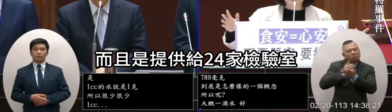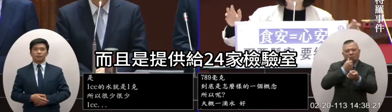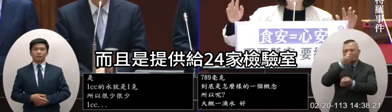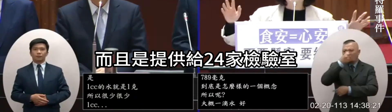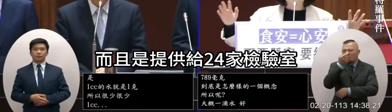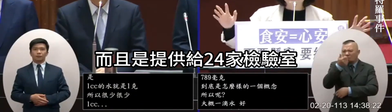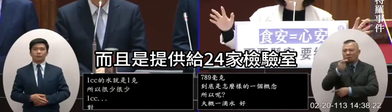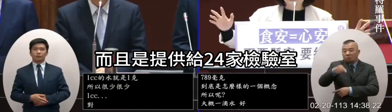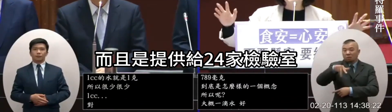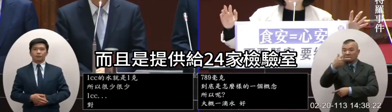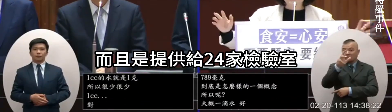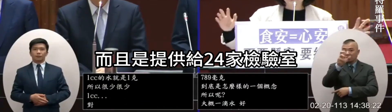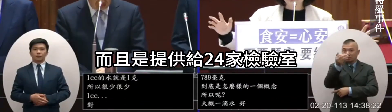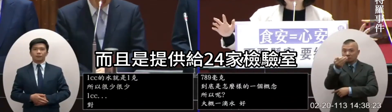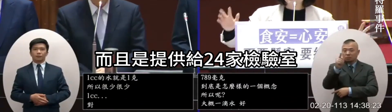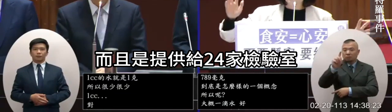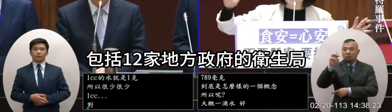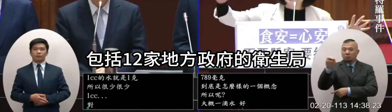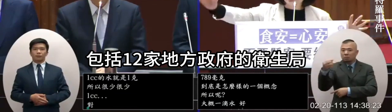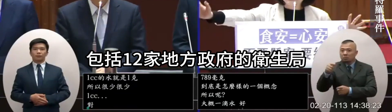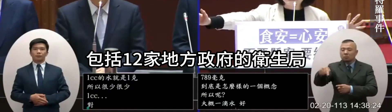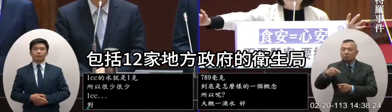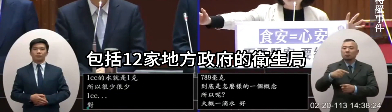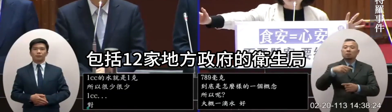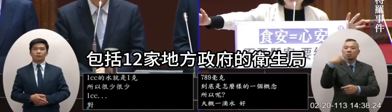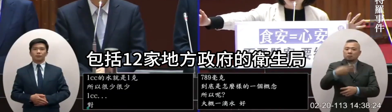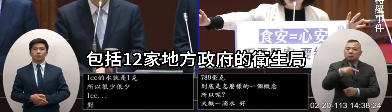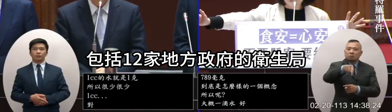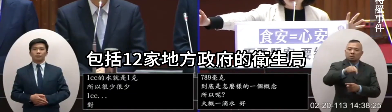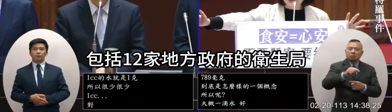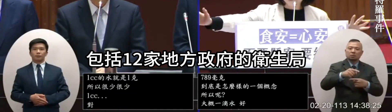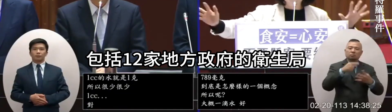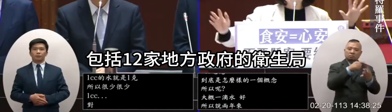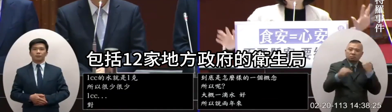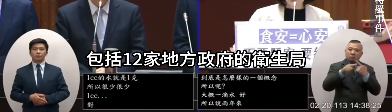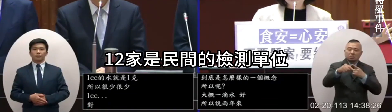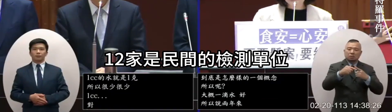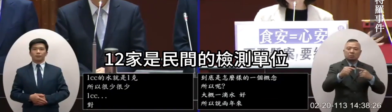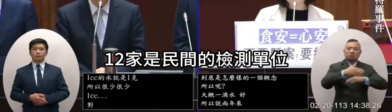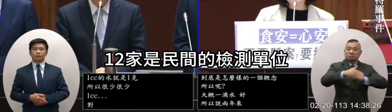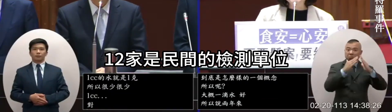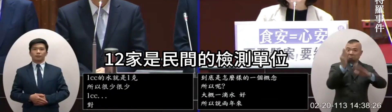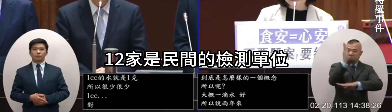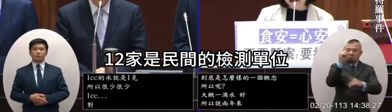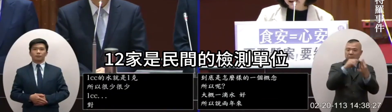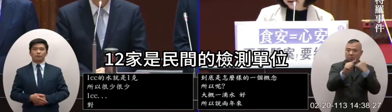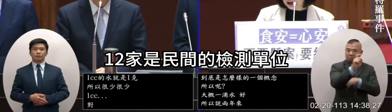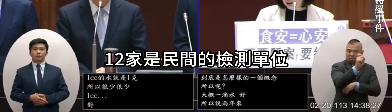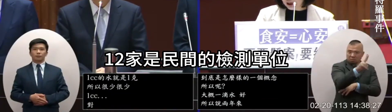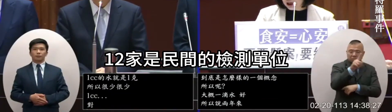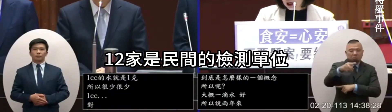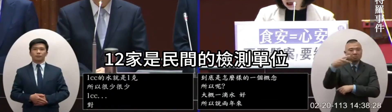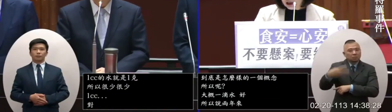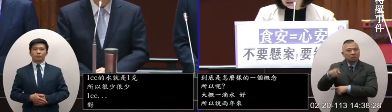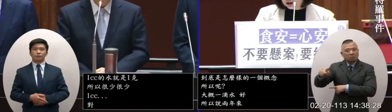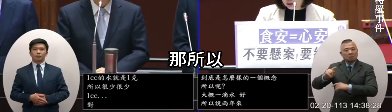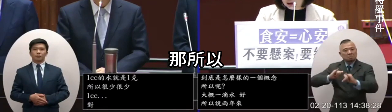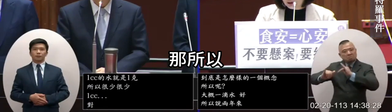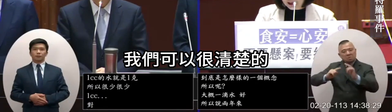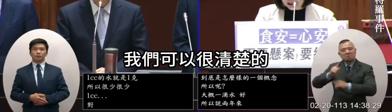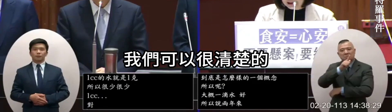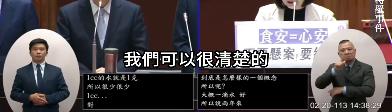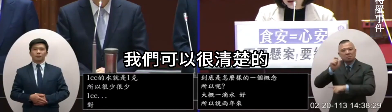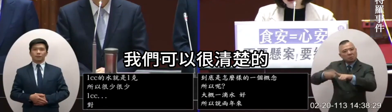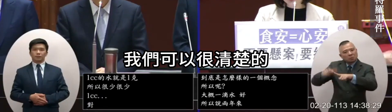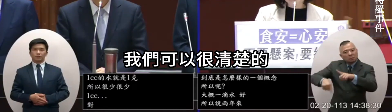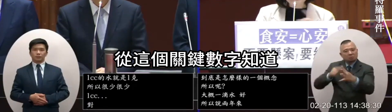提供给24家检验室，包括12家地方政府的卫生局，12家是民间的检测单位。那所